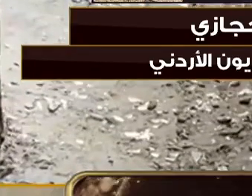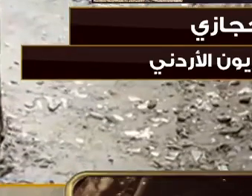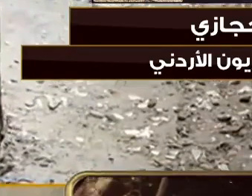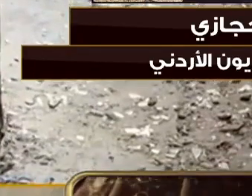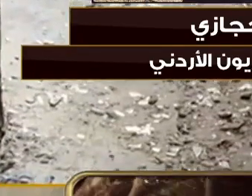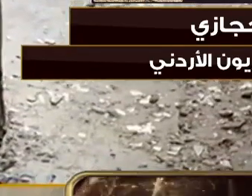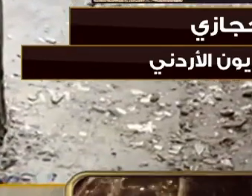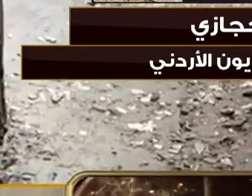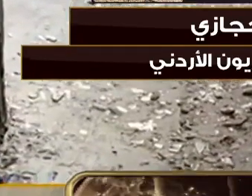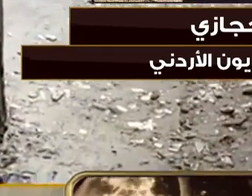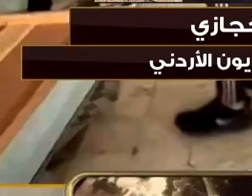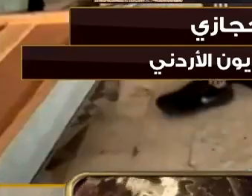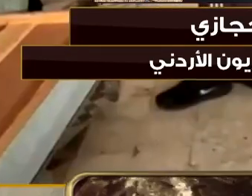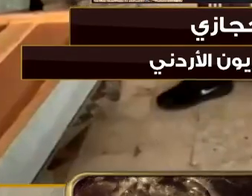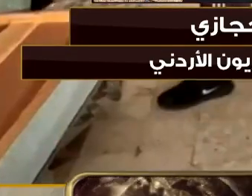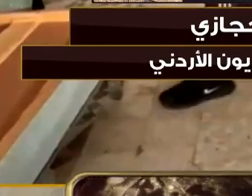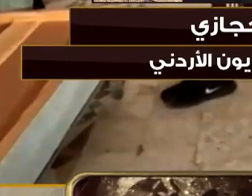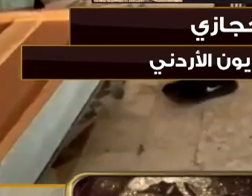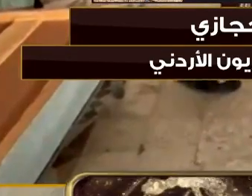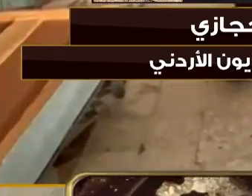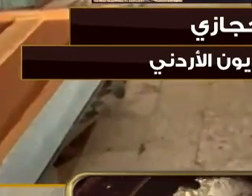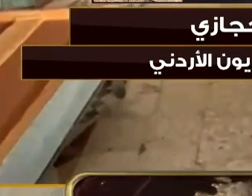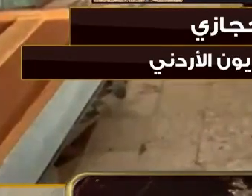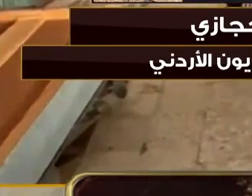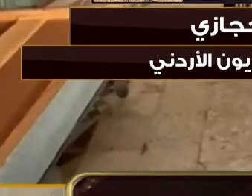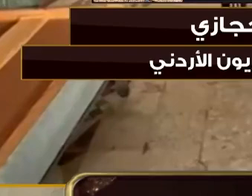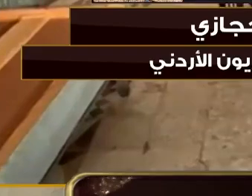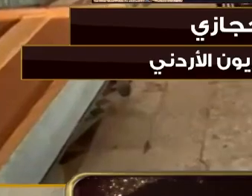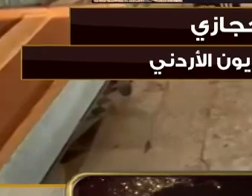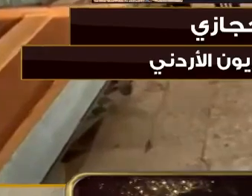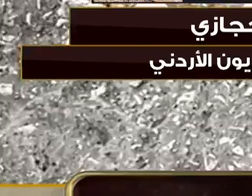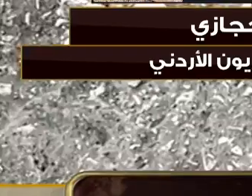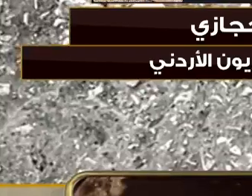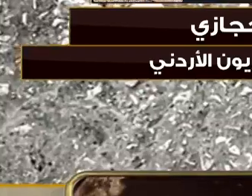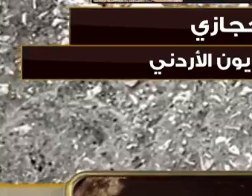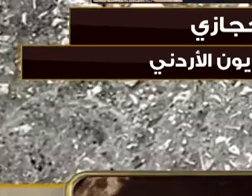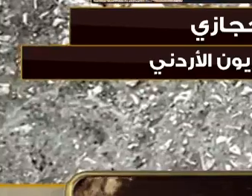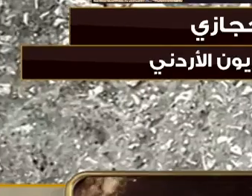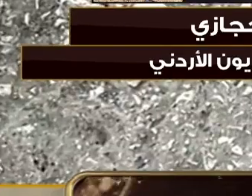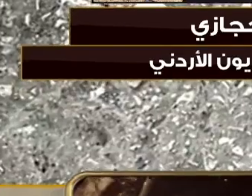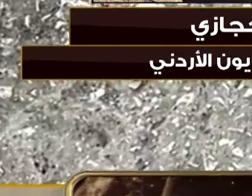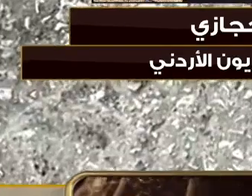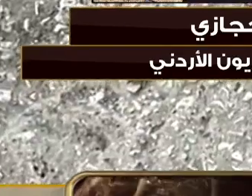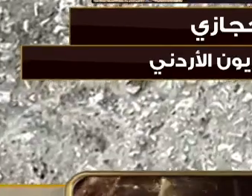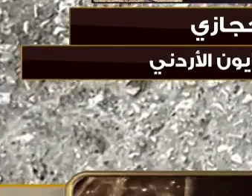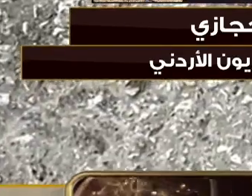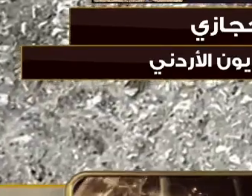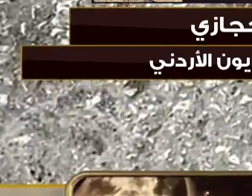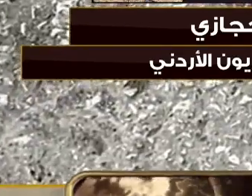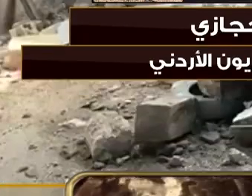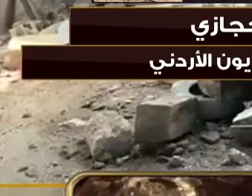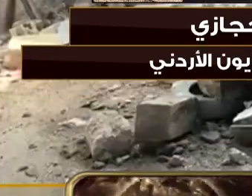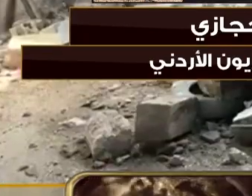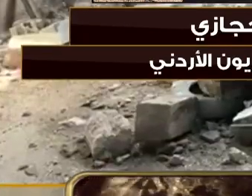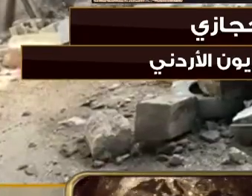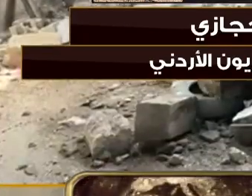لاحتياجاتهم واتصالهم مع أهاليهم مع انقطاعهم عنهم لأيام عديدة في ظل ما شهد القطاع